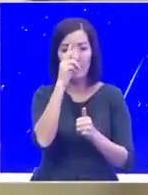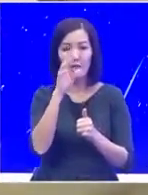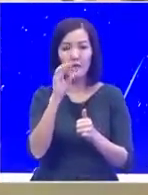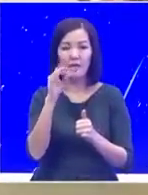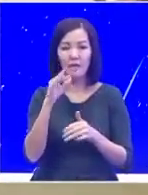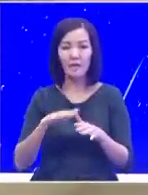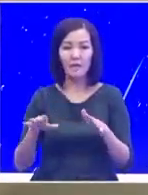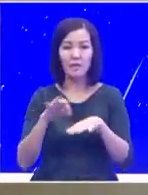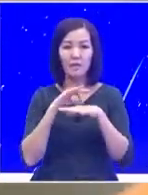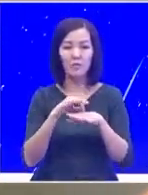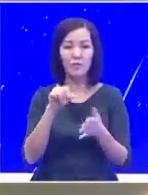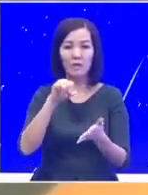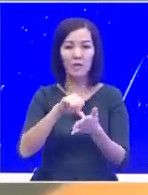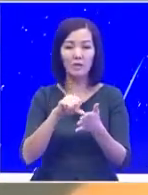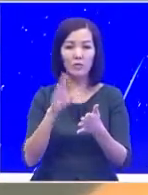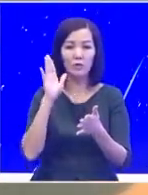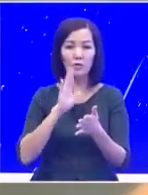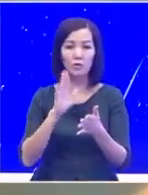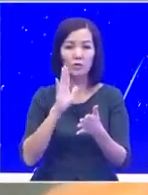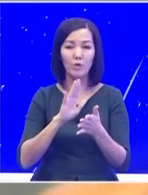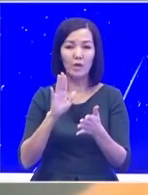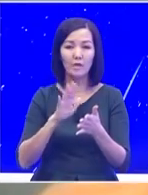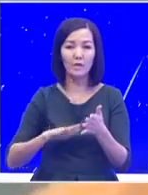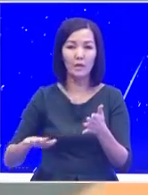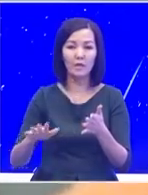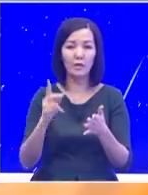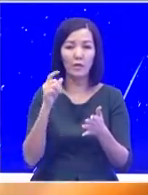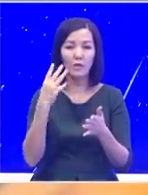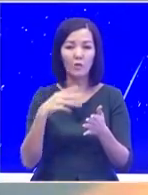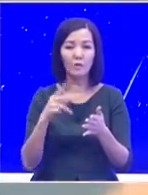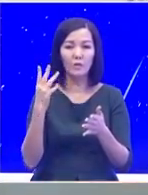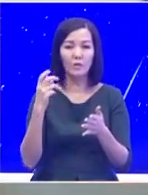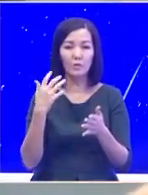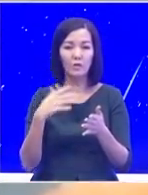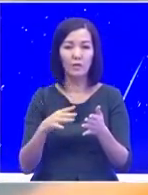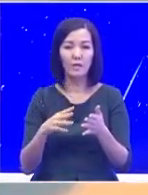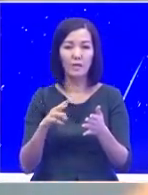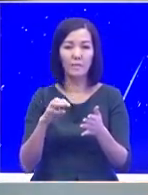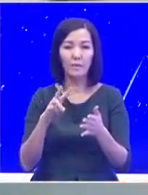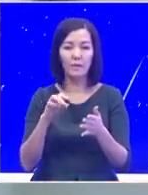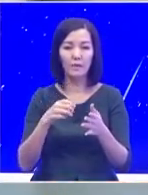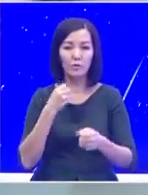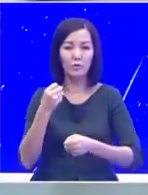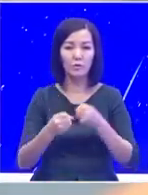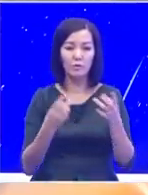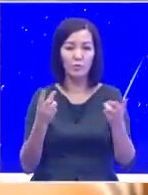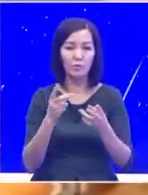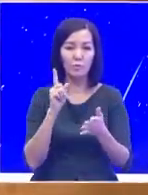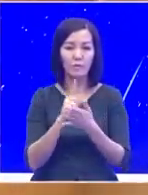штатында ұйымдастырылады. Қатысушылар су басқан күріш алқабында 132 немесе 142 метрді жүгіріп өтулері міндетті.